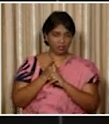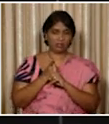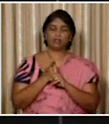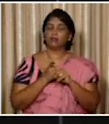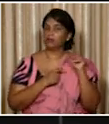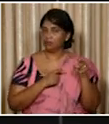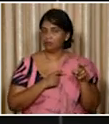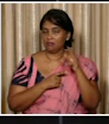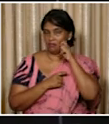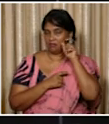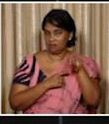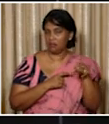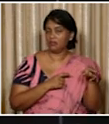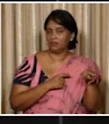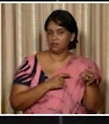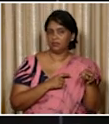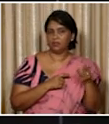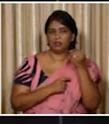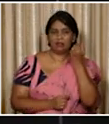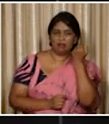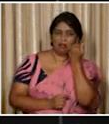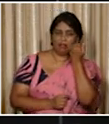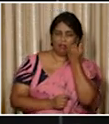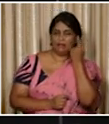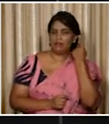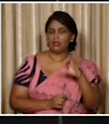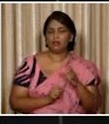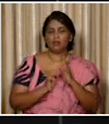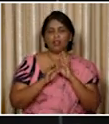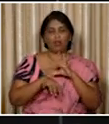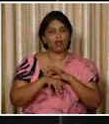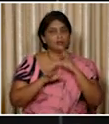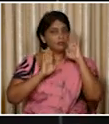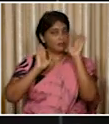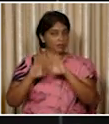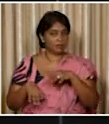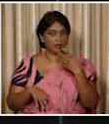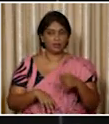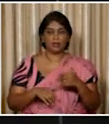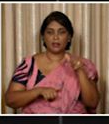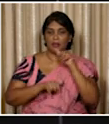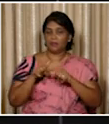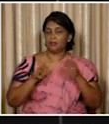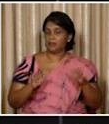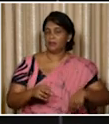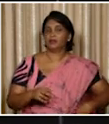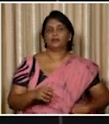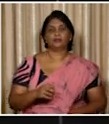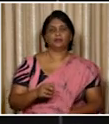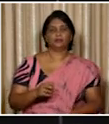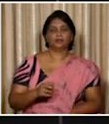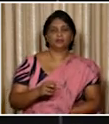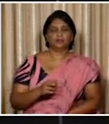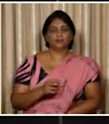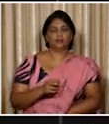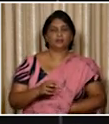அனுமதிக்கப்பட்டு மேலதிக சிகிச்சைக்காக அக்கறை பெற்று ஆதார வைத்தியசாலையில் சேர்க்கப்பட்ட நிலையில் அவர் உயிரிழந்திருந்தார். குறித்த மாணவன் திருக்கோவில் ஆதார